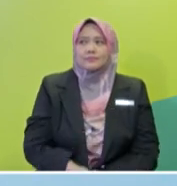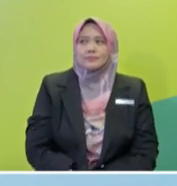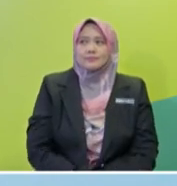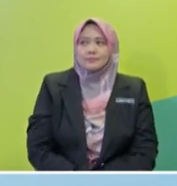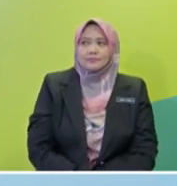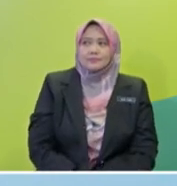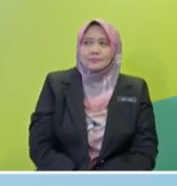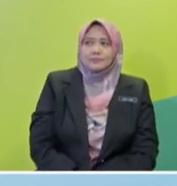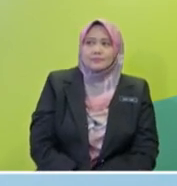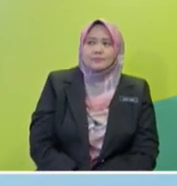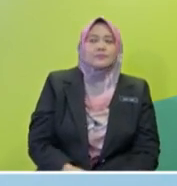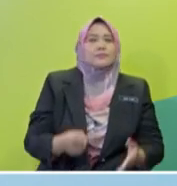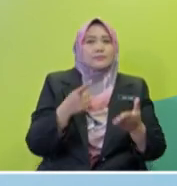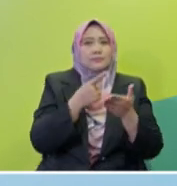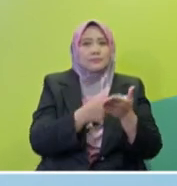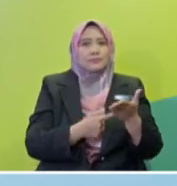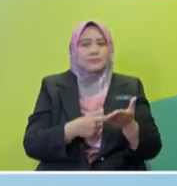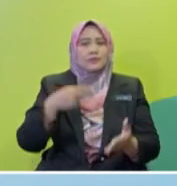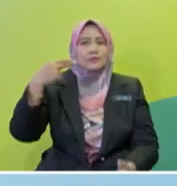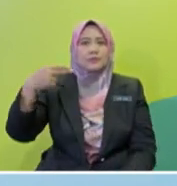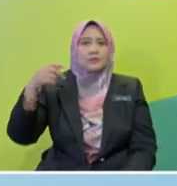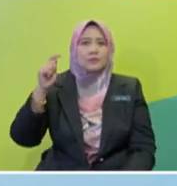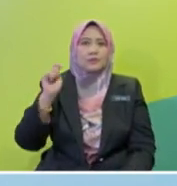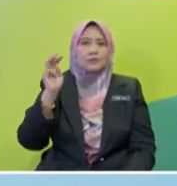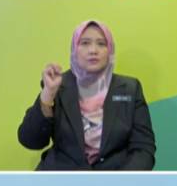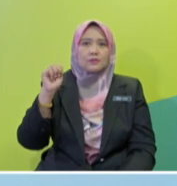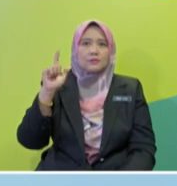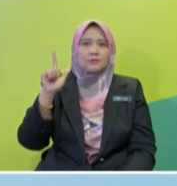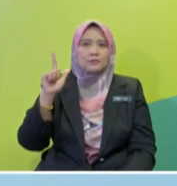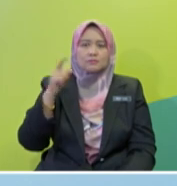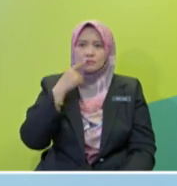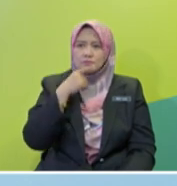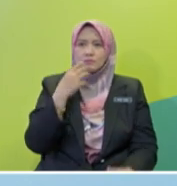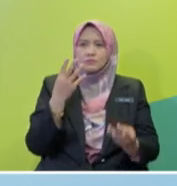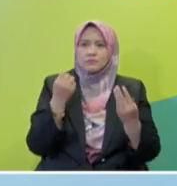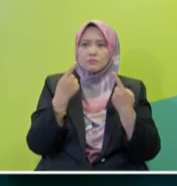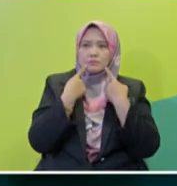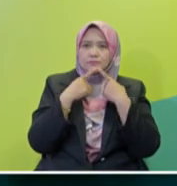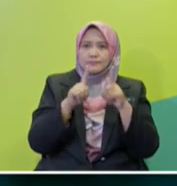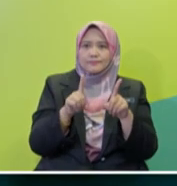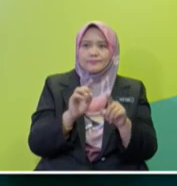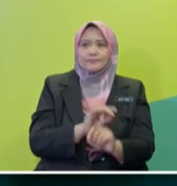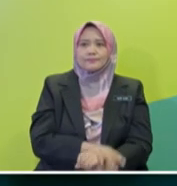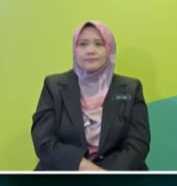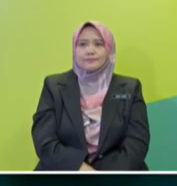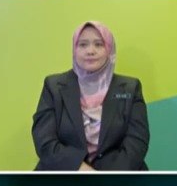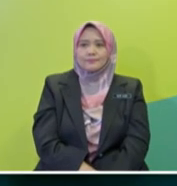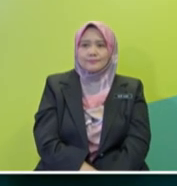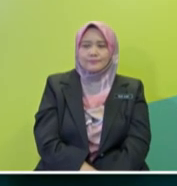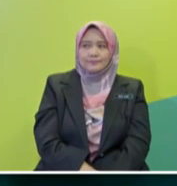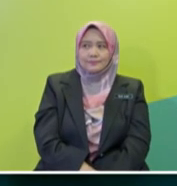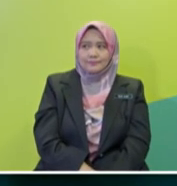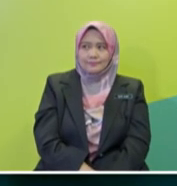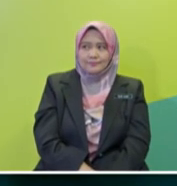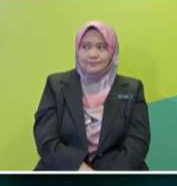adalah Apakah hsml Oke siapa yang menjawab nanti ada siapa